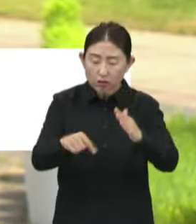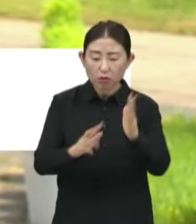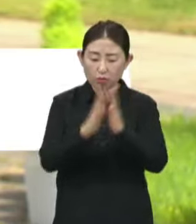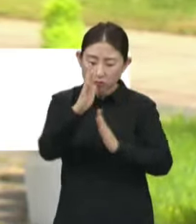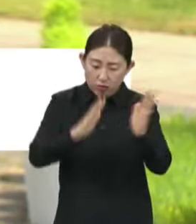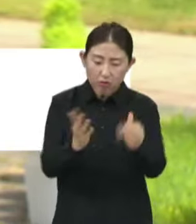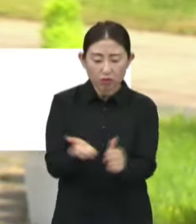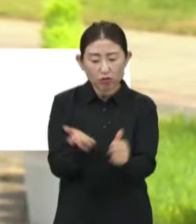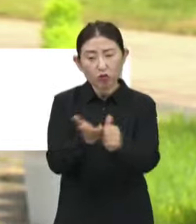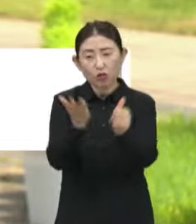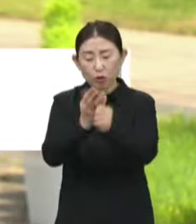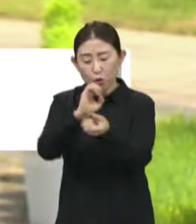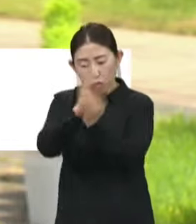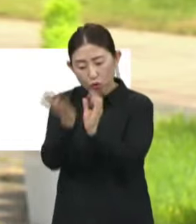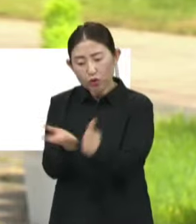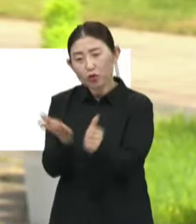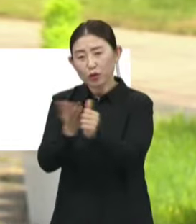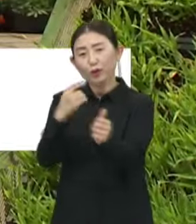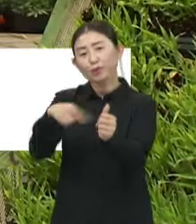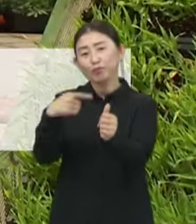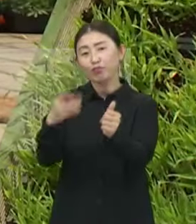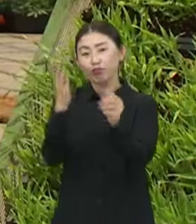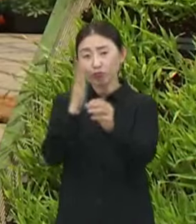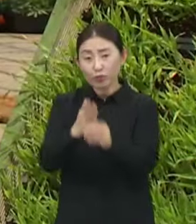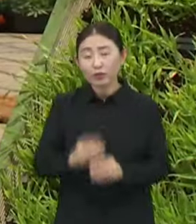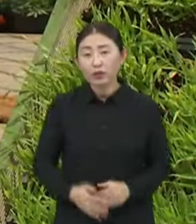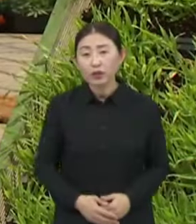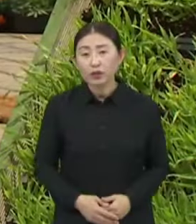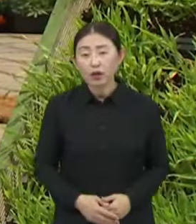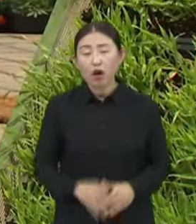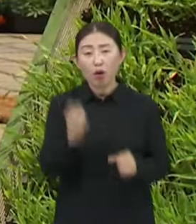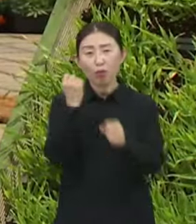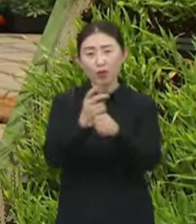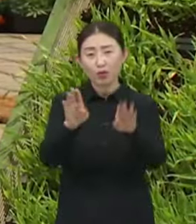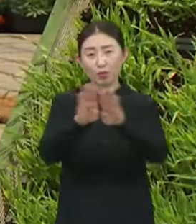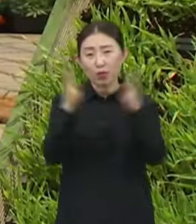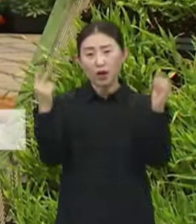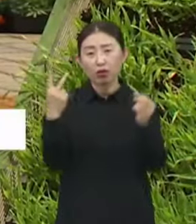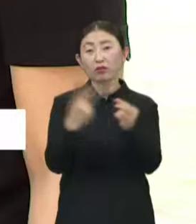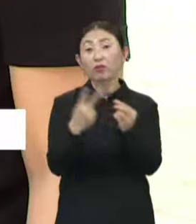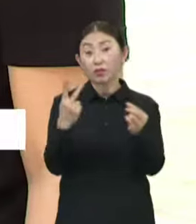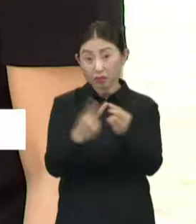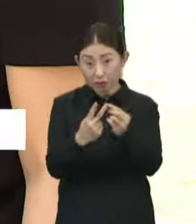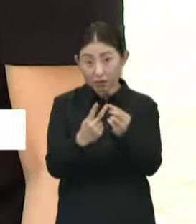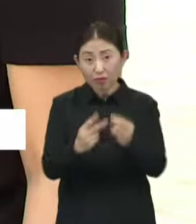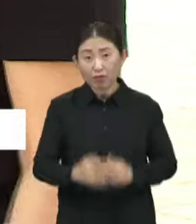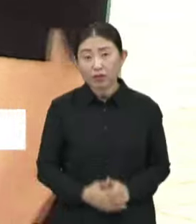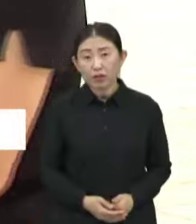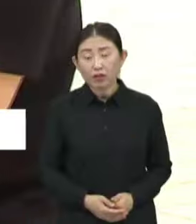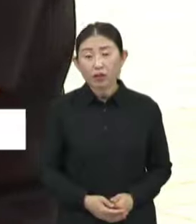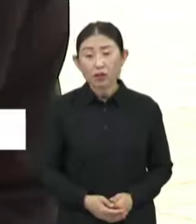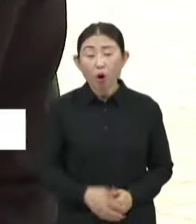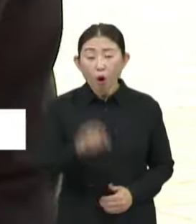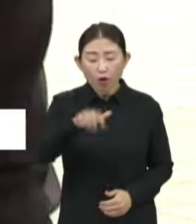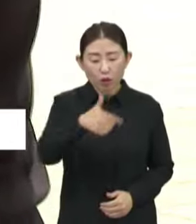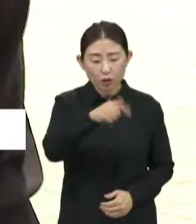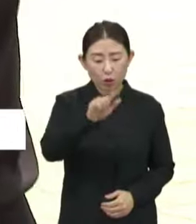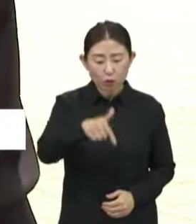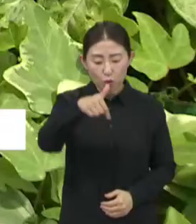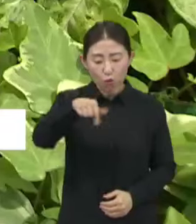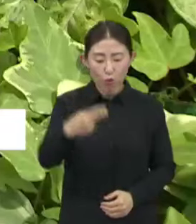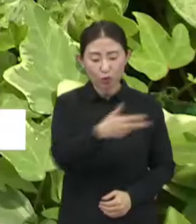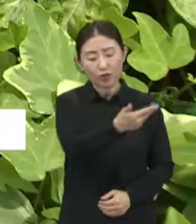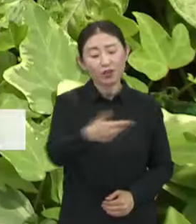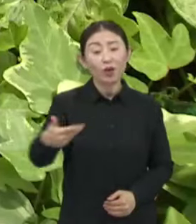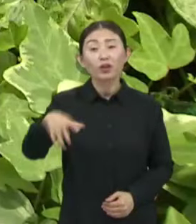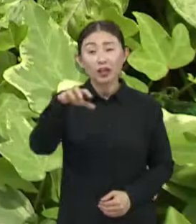베란다 텃밭을 가꿀 수 있게 그렇게 알려드리고 있습니다. 올해로 두 번째를 맞는 아산 도시농업축제는 곡교천 아트리버파크